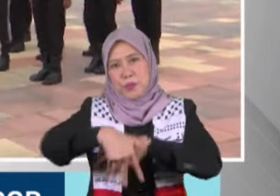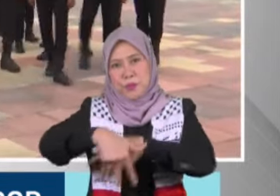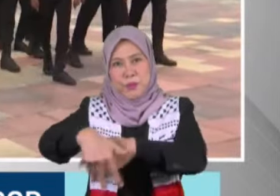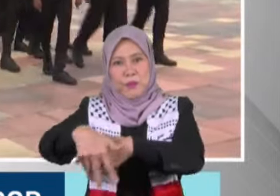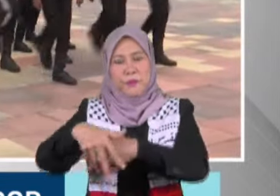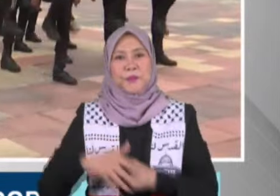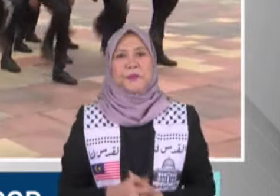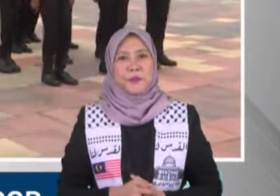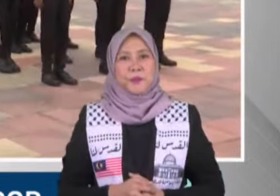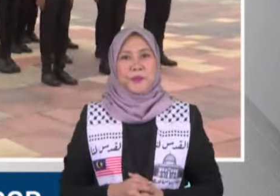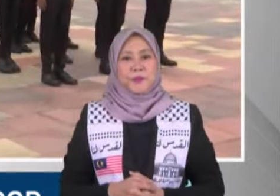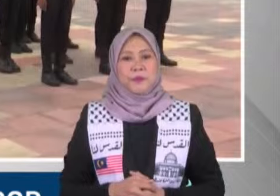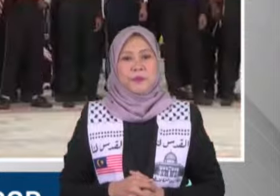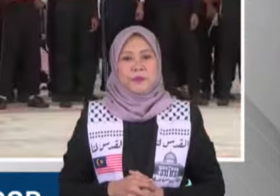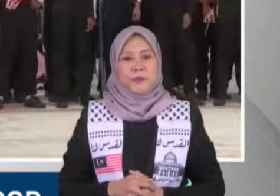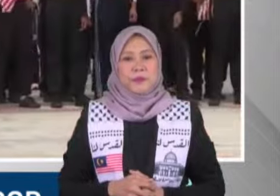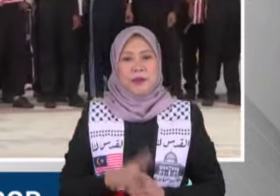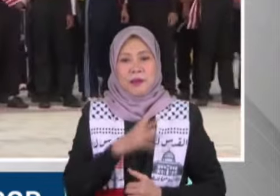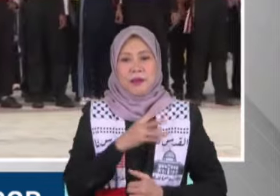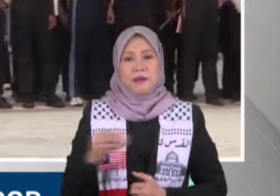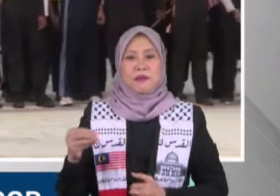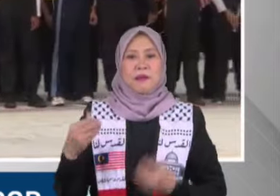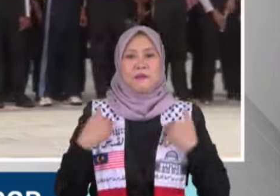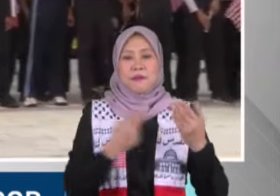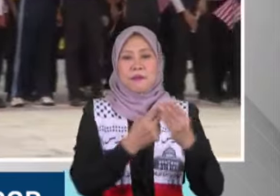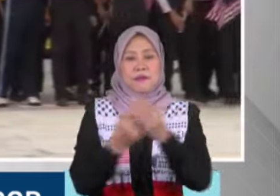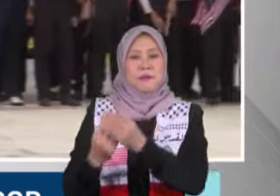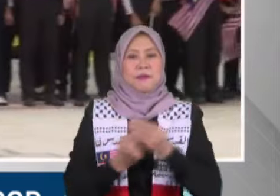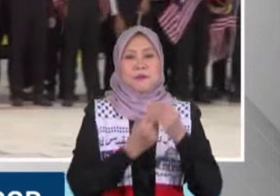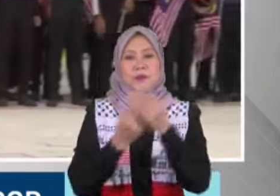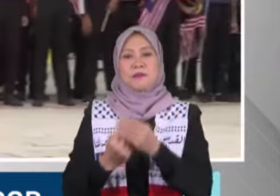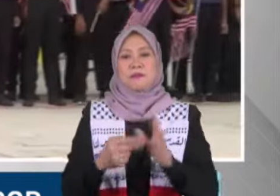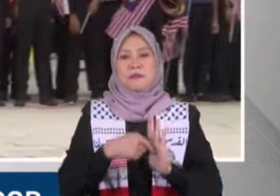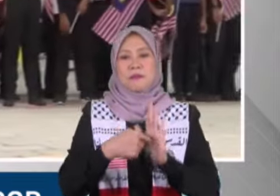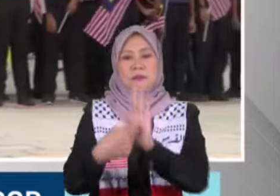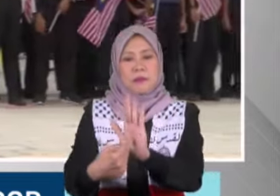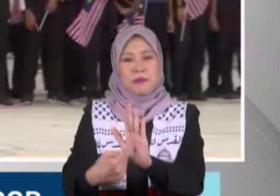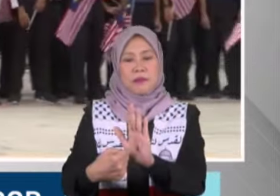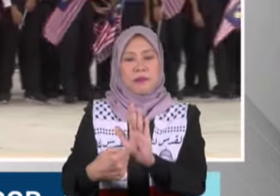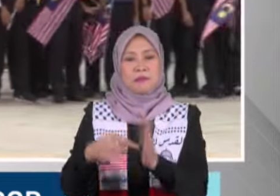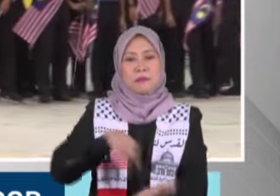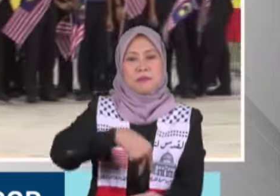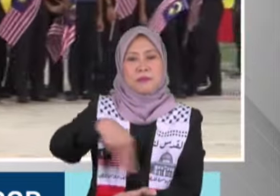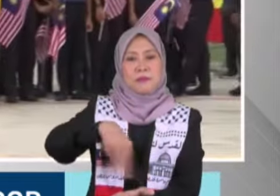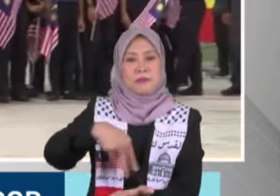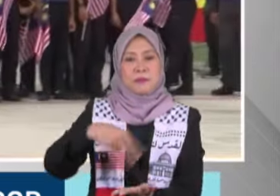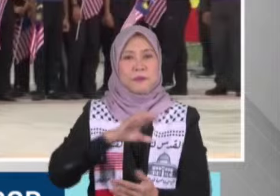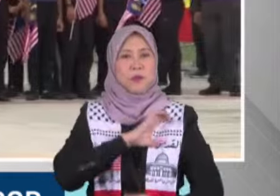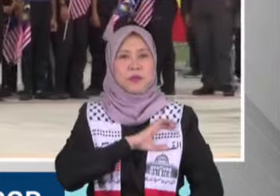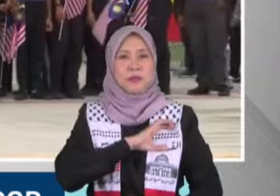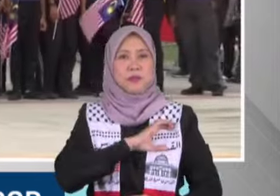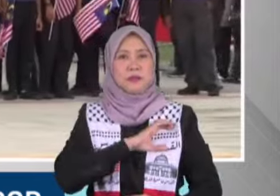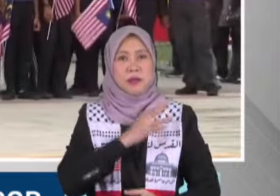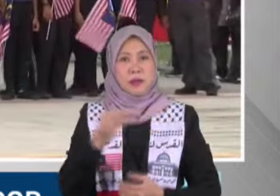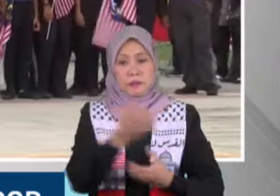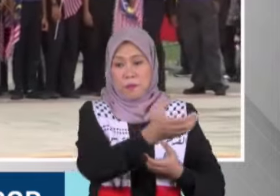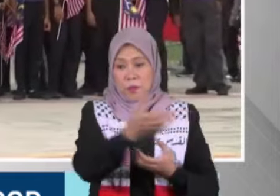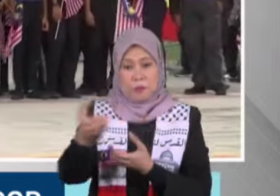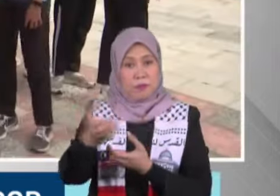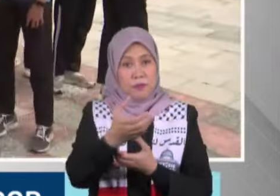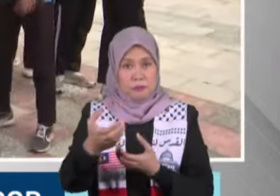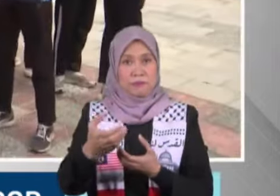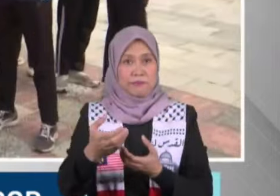ini. Dan selain daripada itu, cenderawan perpaduan dan juga persembahan daripada tentera, polis dan bomba juga akan